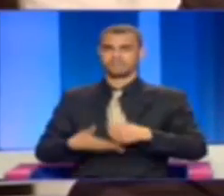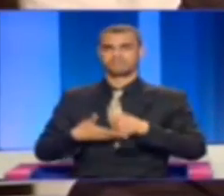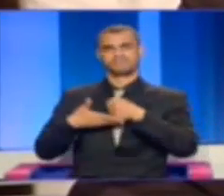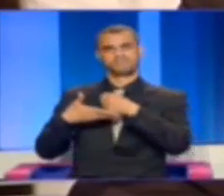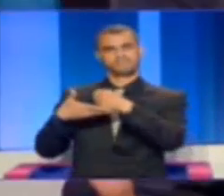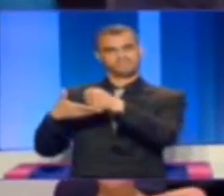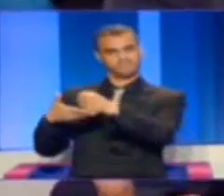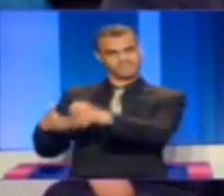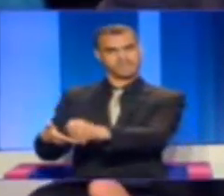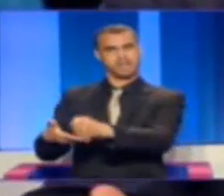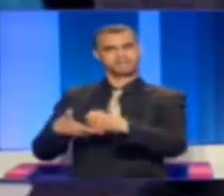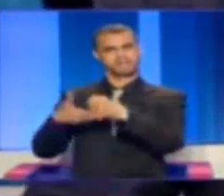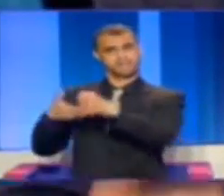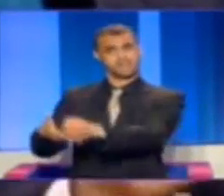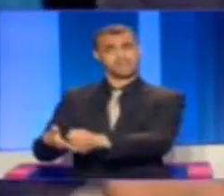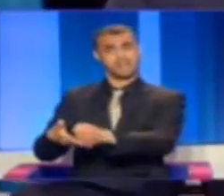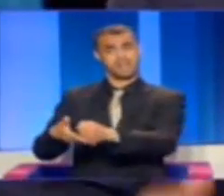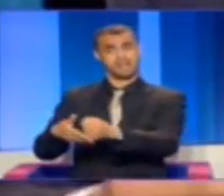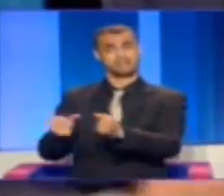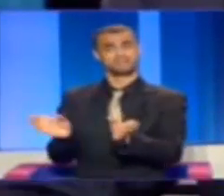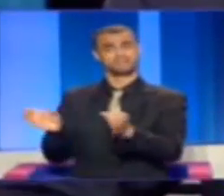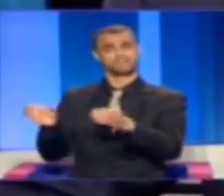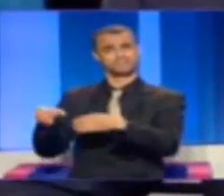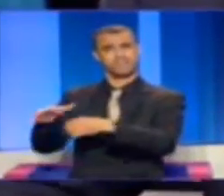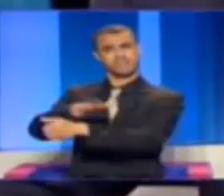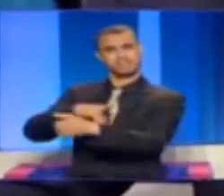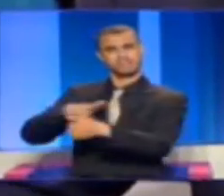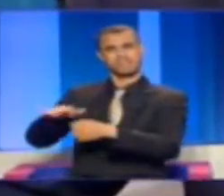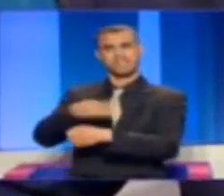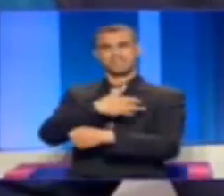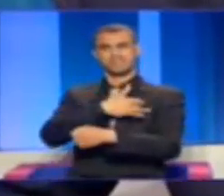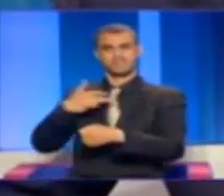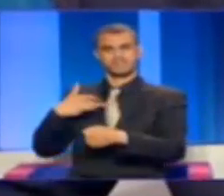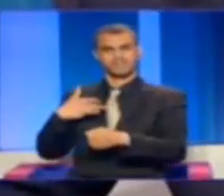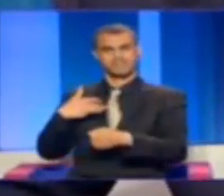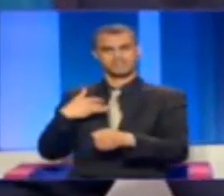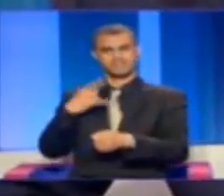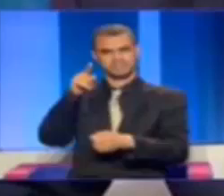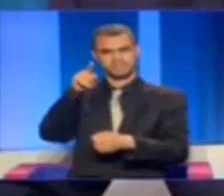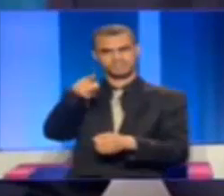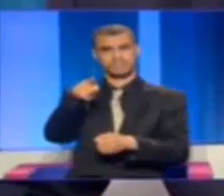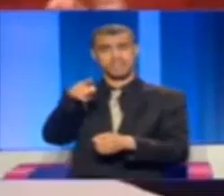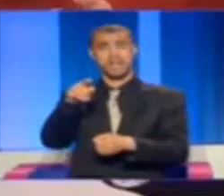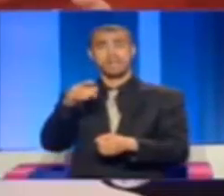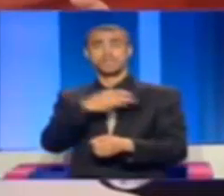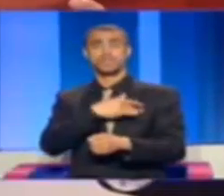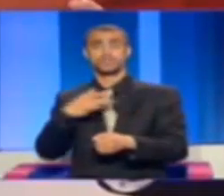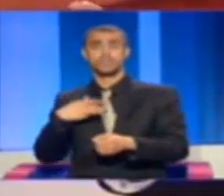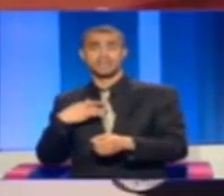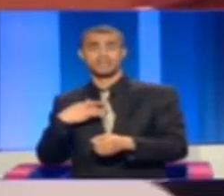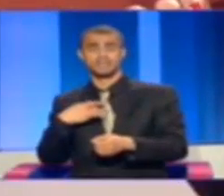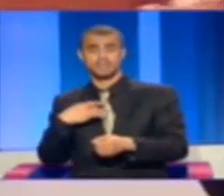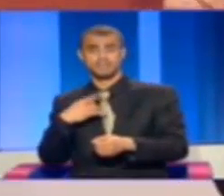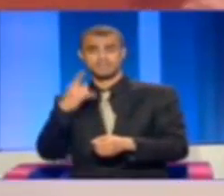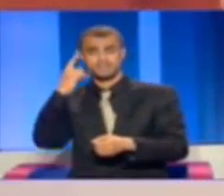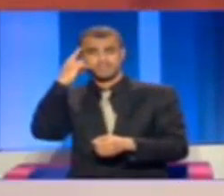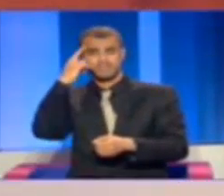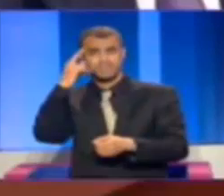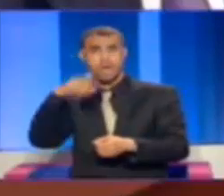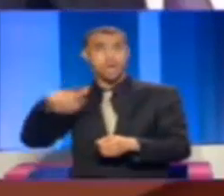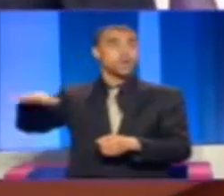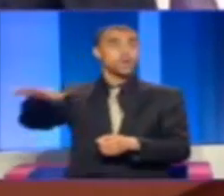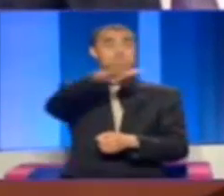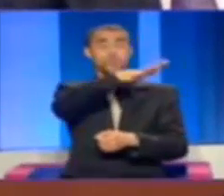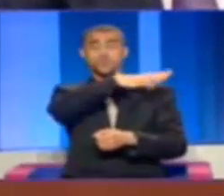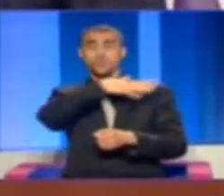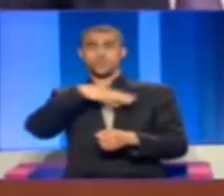تدخل باش تقوم بهذا العمل ديال باش غادي نشوفوها من بعد. ربما هذا موقفكم كاطباء، لان هذه المساله ديال القوقعه عليها